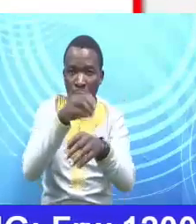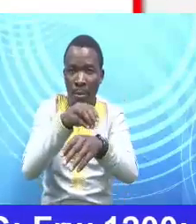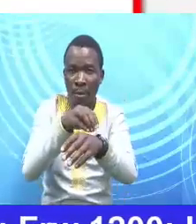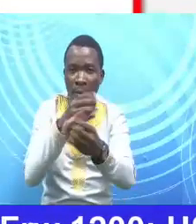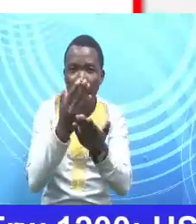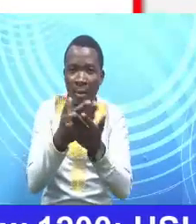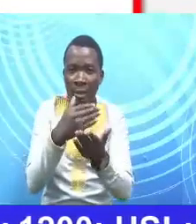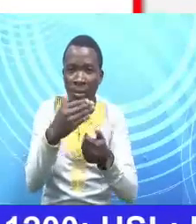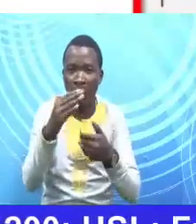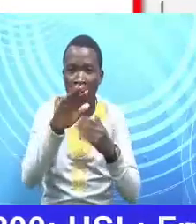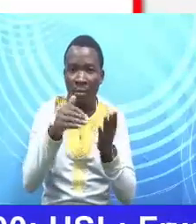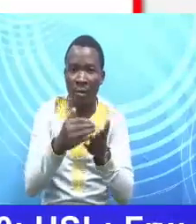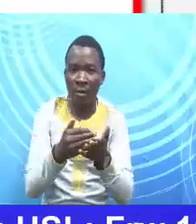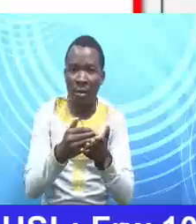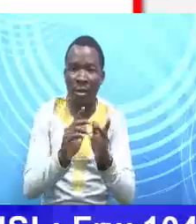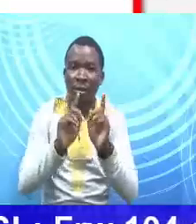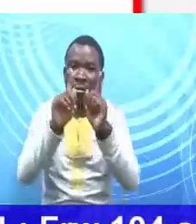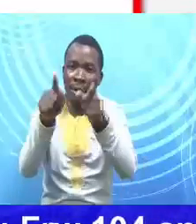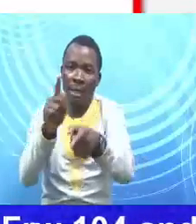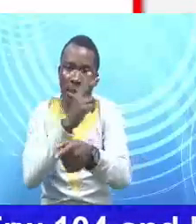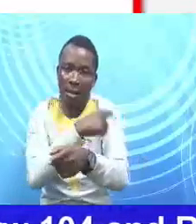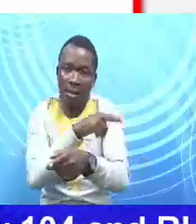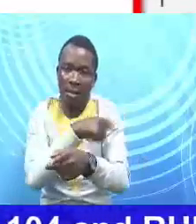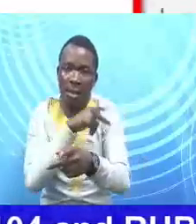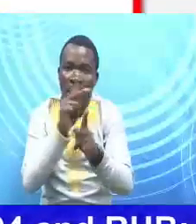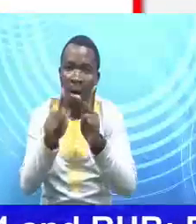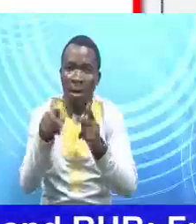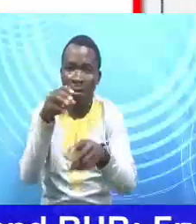kwa muganga ariko abangaba bakomeretse